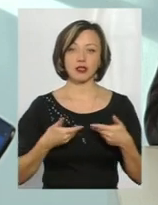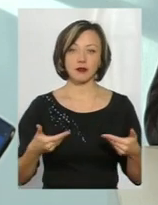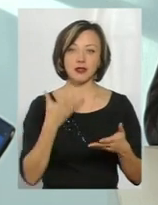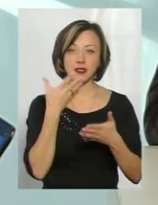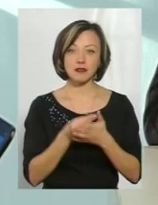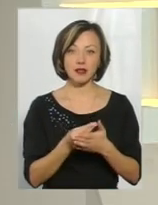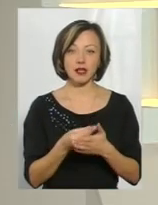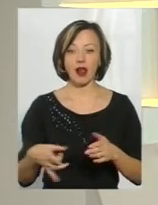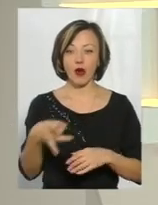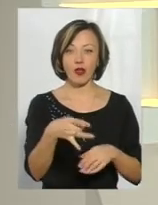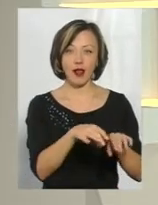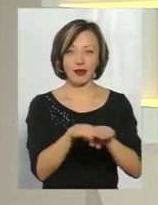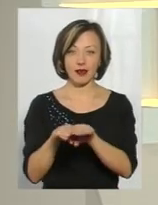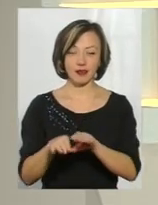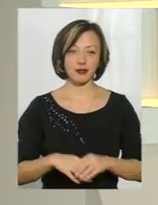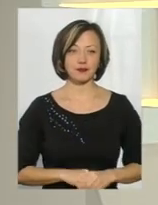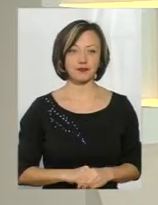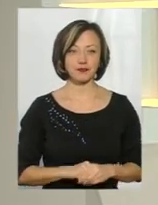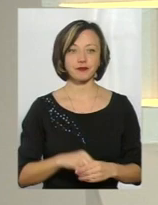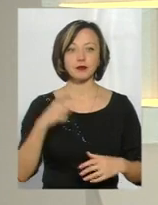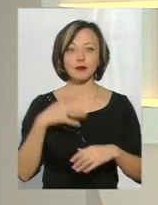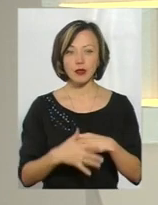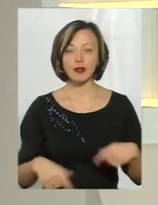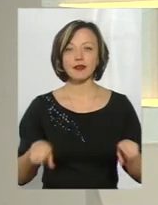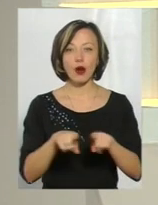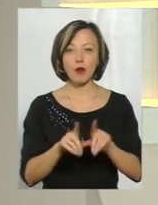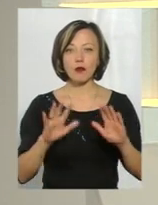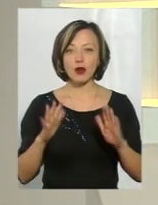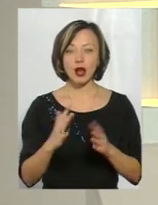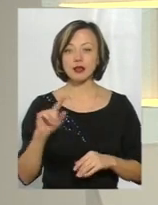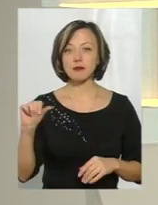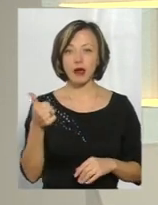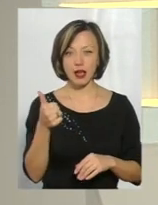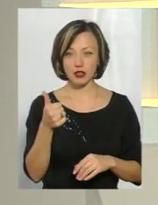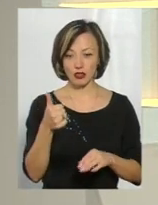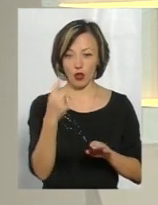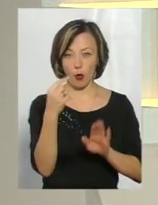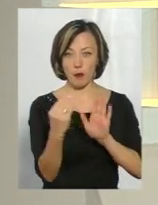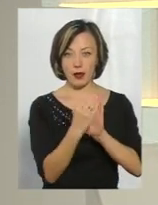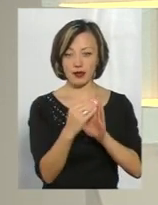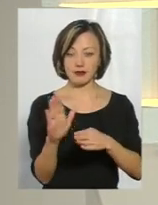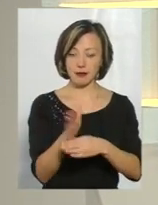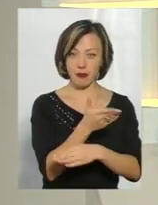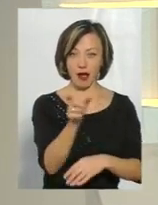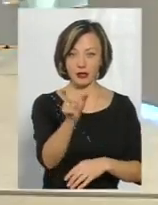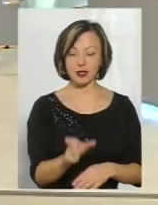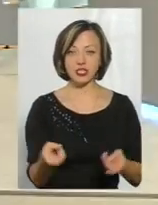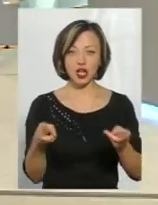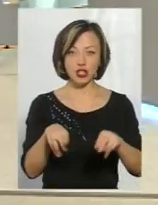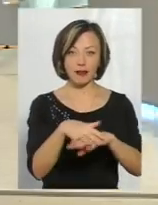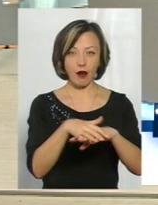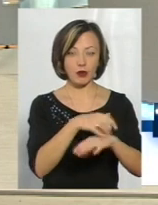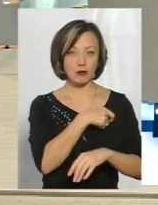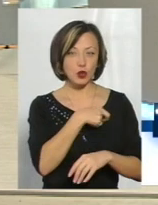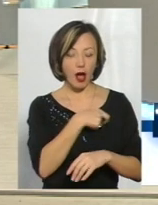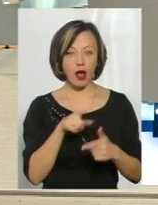благі наміри. Ну і зрозуміло, що в такому разі перший знімає свою кандидатуру, залишається народним депутатом